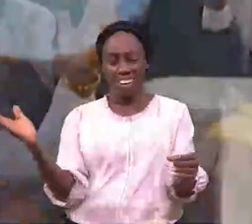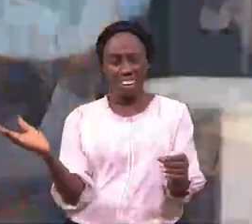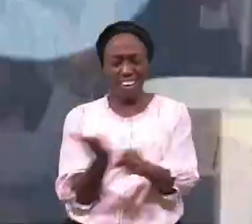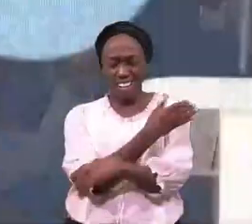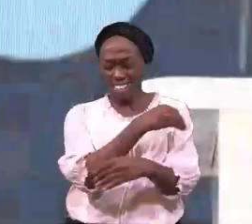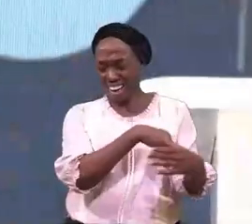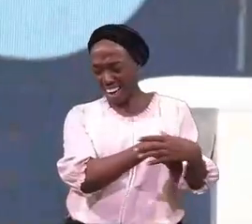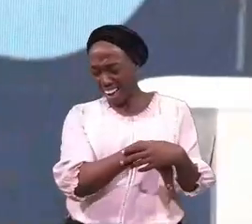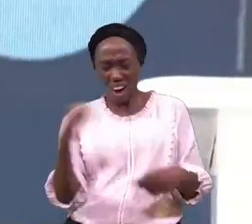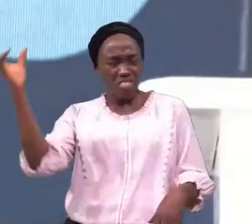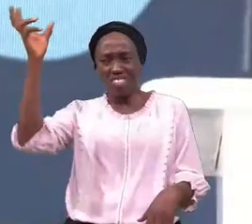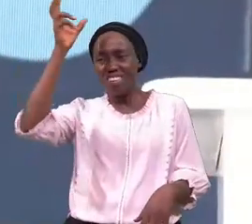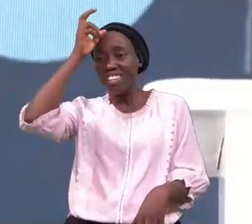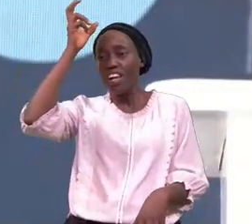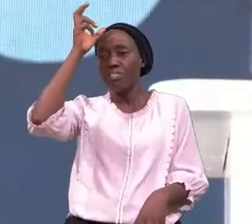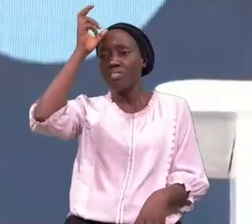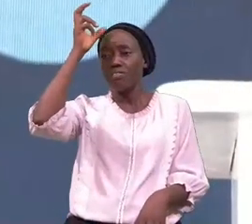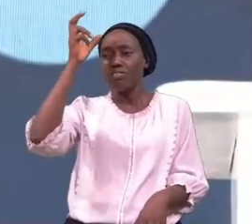Va chasser les démons.